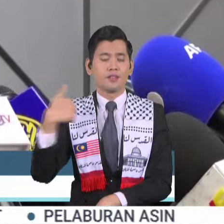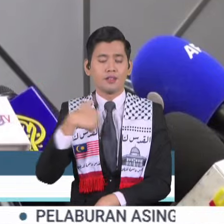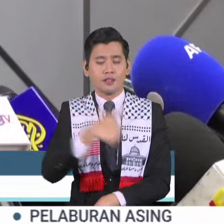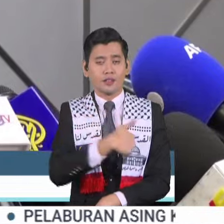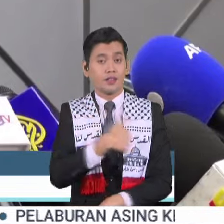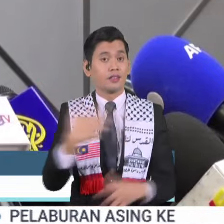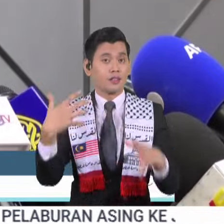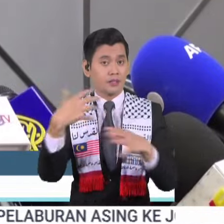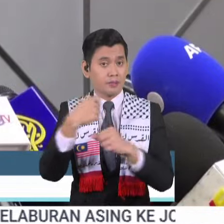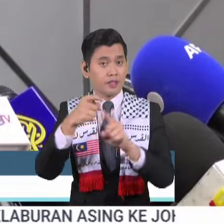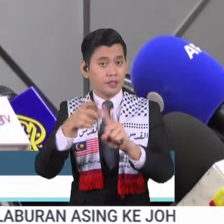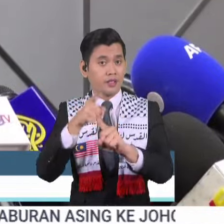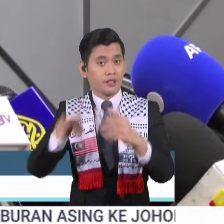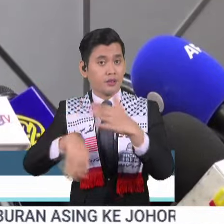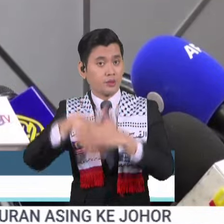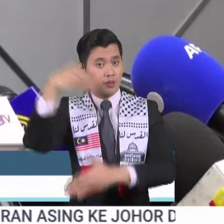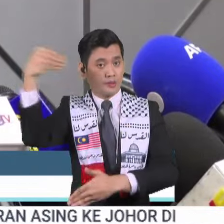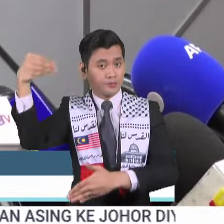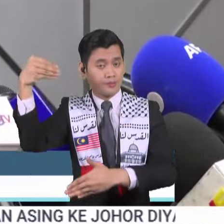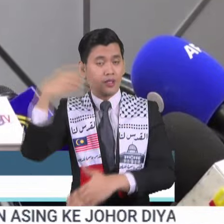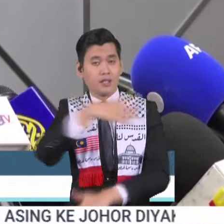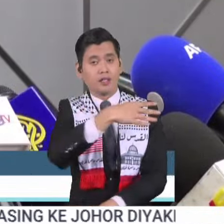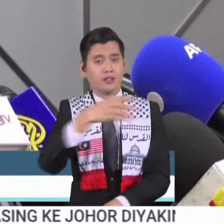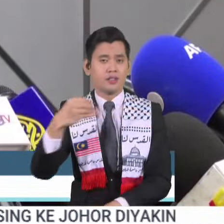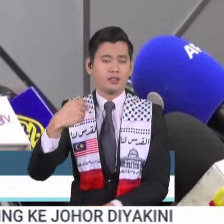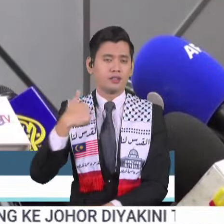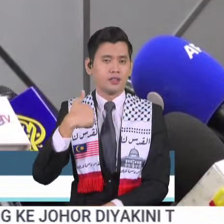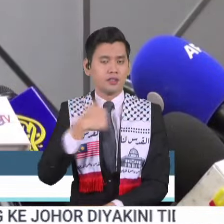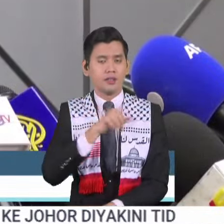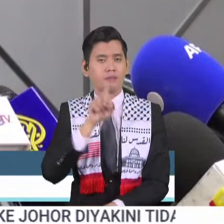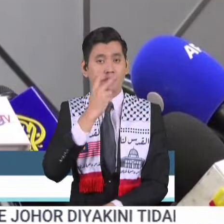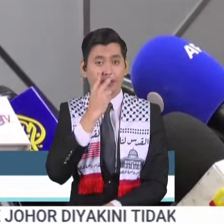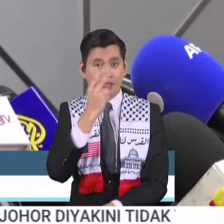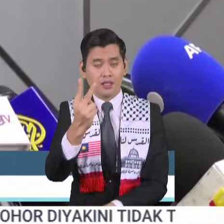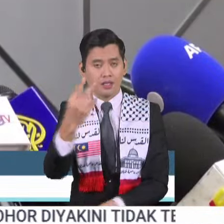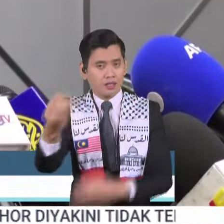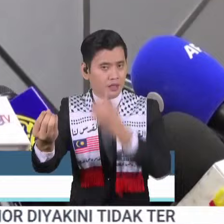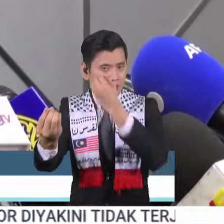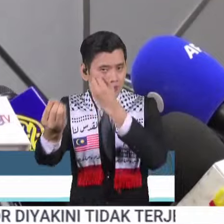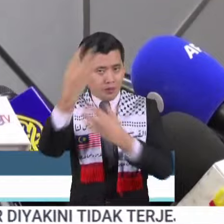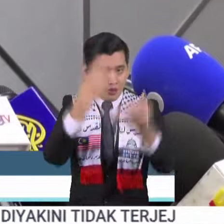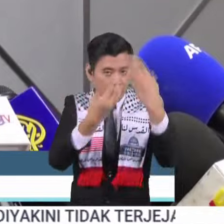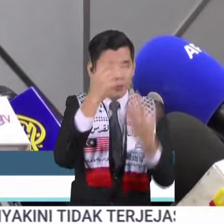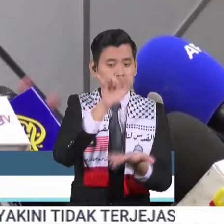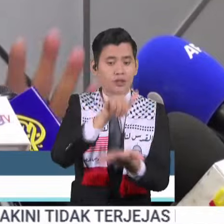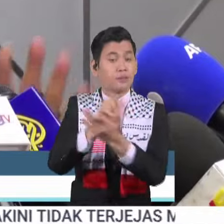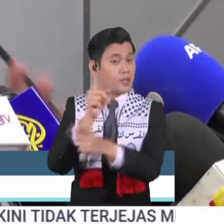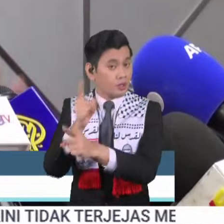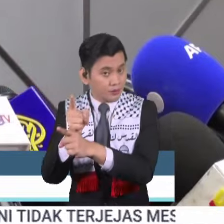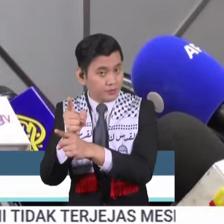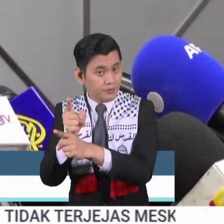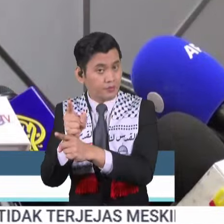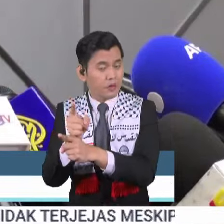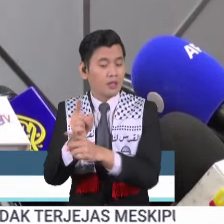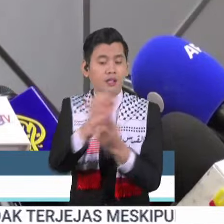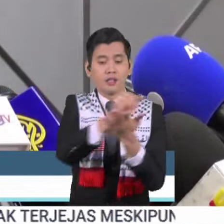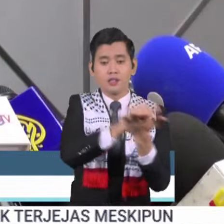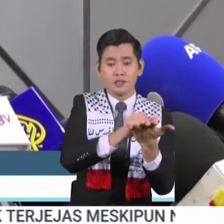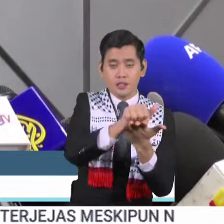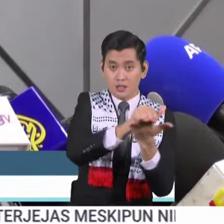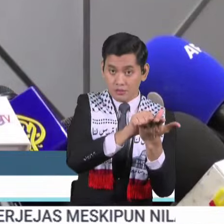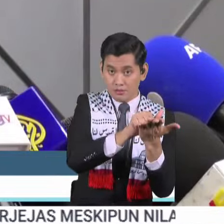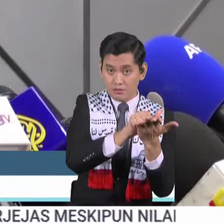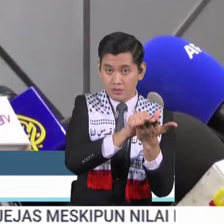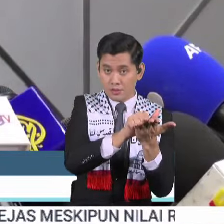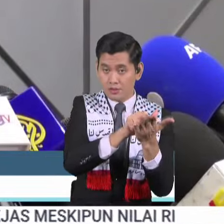dapati daripada luar dan itu kita pastikan. Dalam siasatan kita juga,